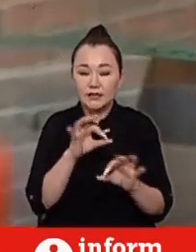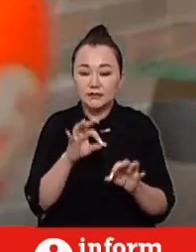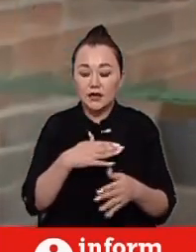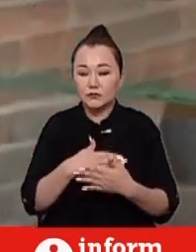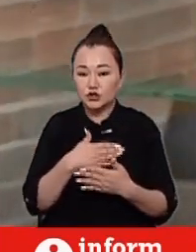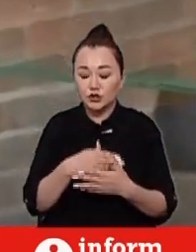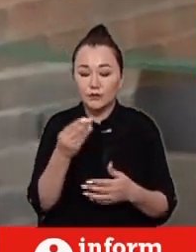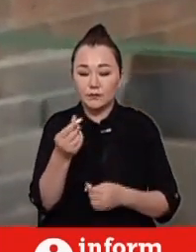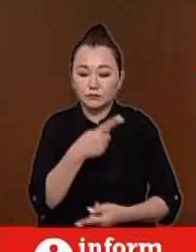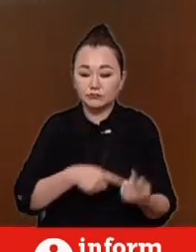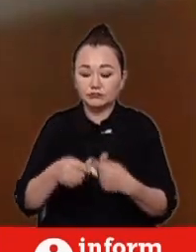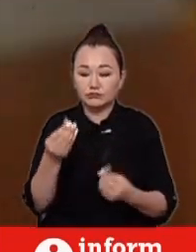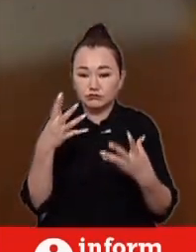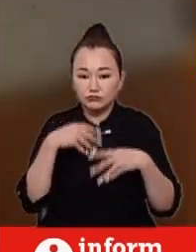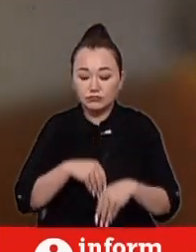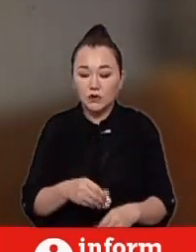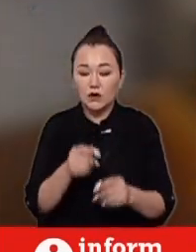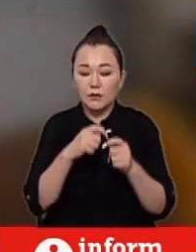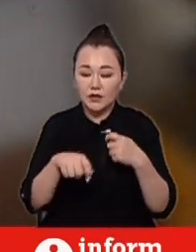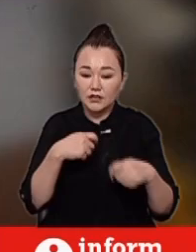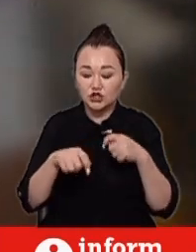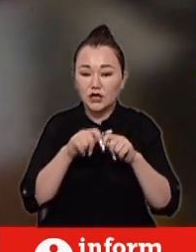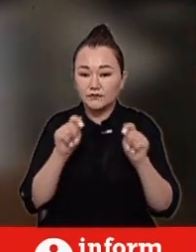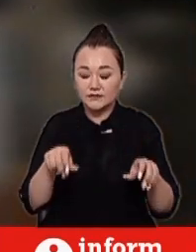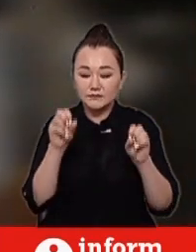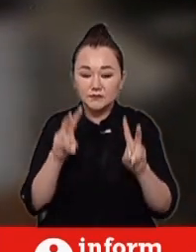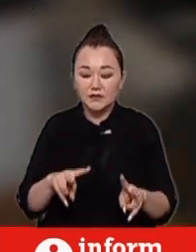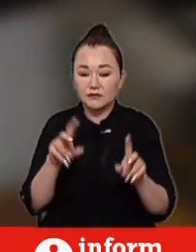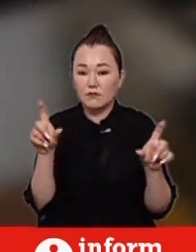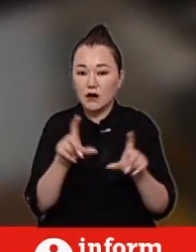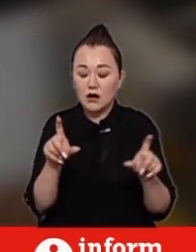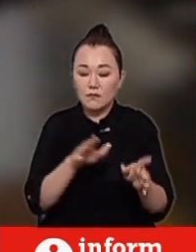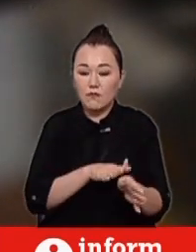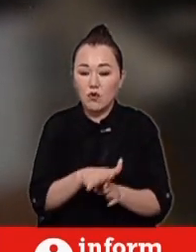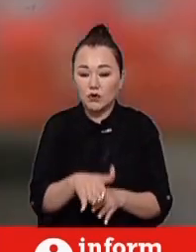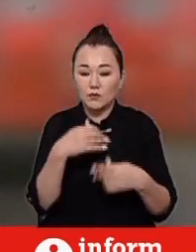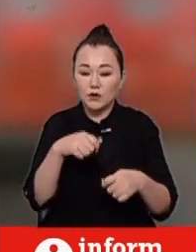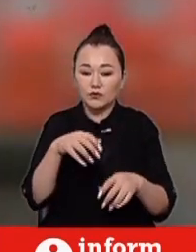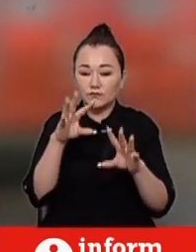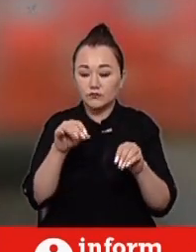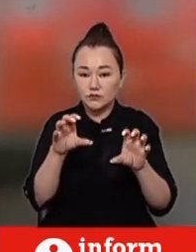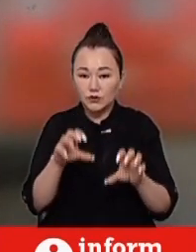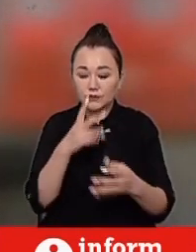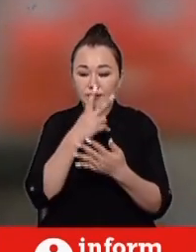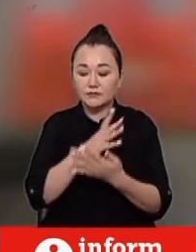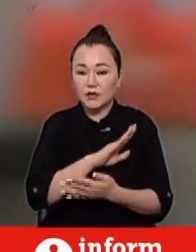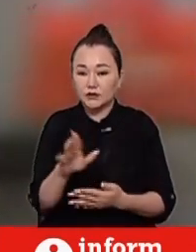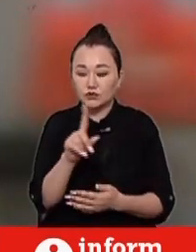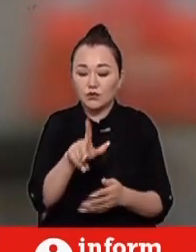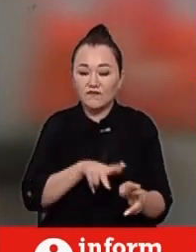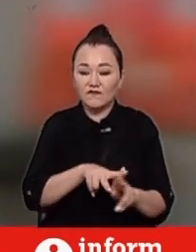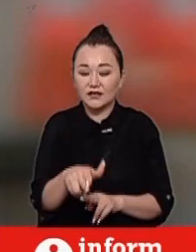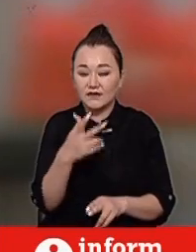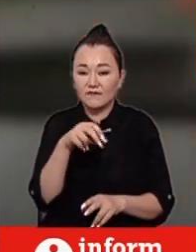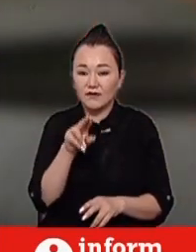общественники, прибыльный бизнес. Для их продажи даже открывают целые специализированные магазины. Продают все по закону. Но несмотря на то, что о вреде